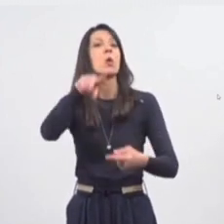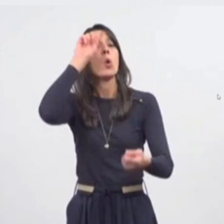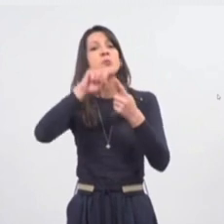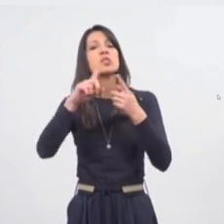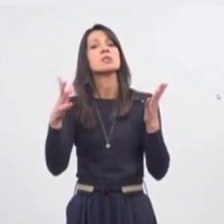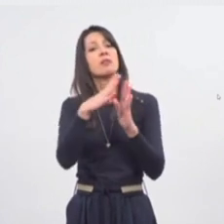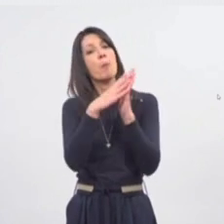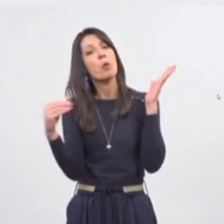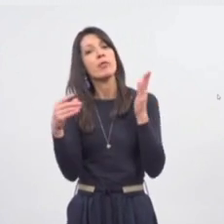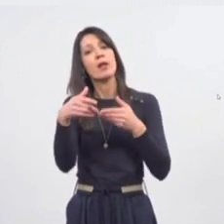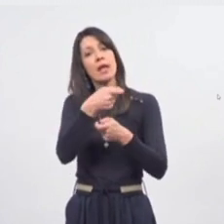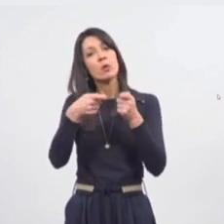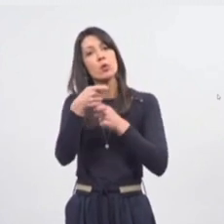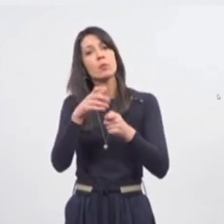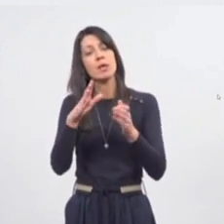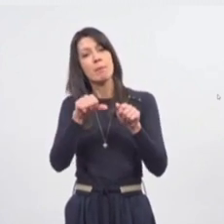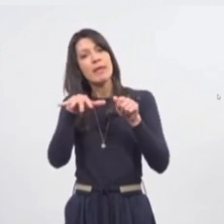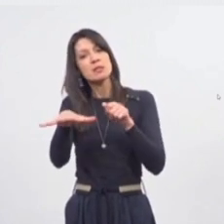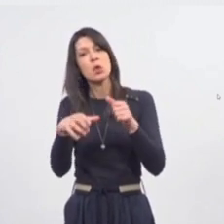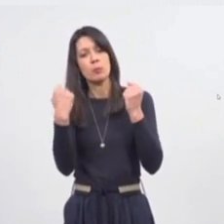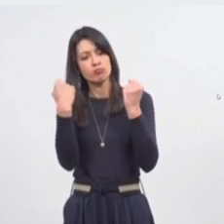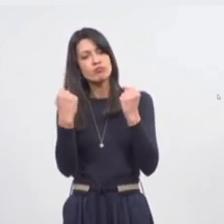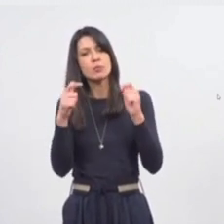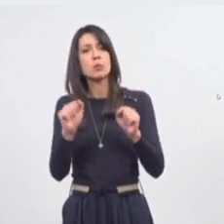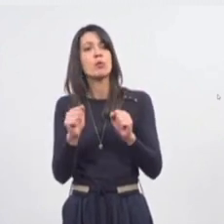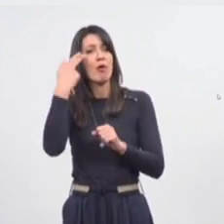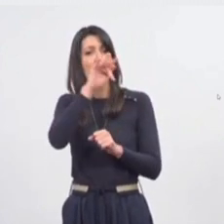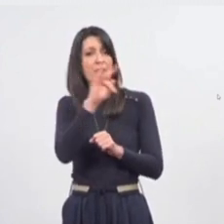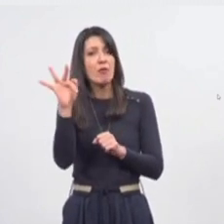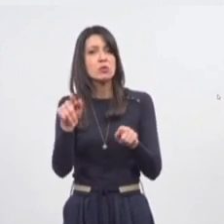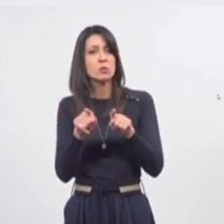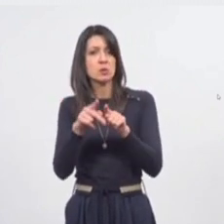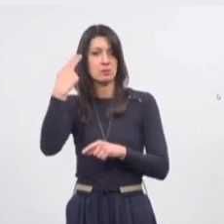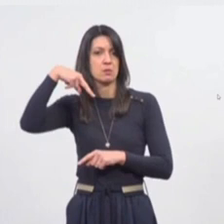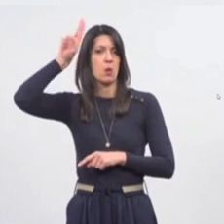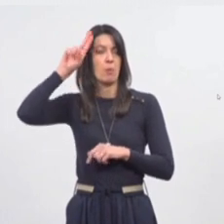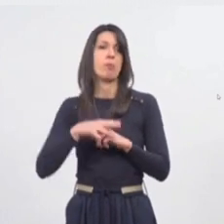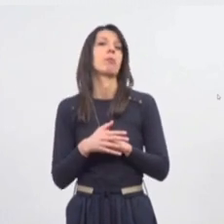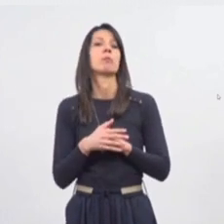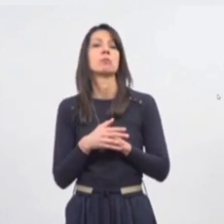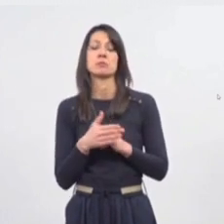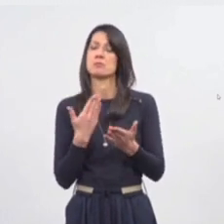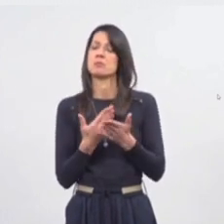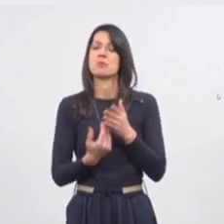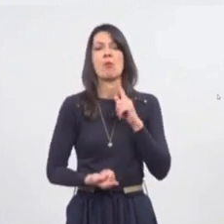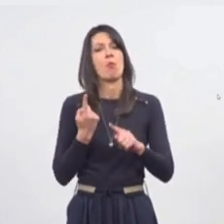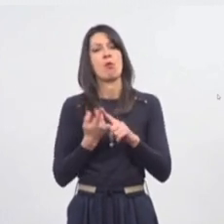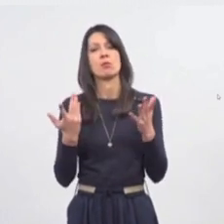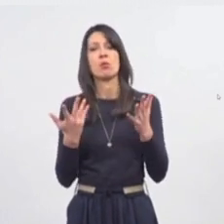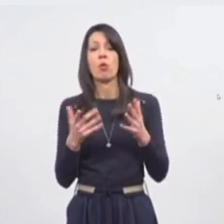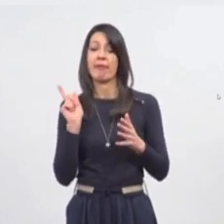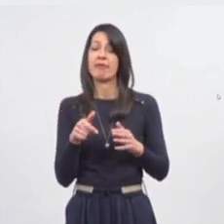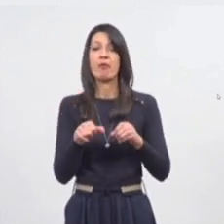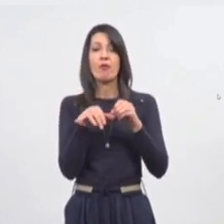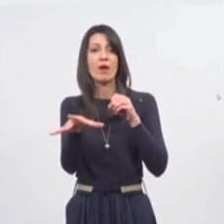soit renforcé au niveau national comme au niveau européen. Il est essentiel de garantir un financement